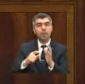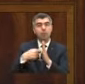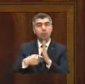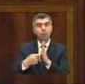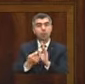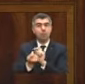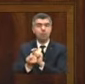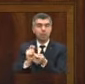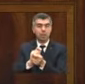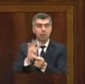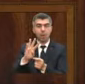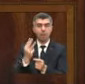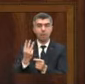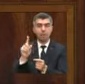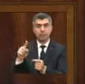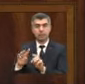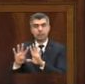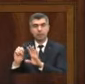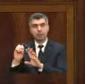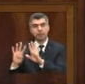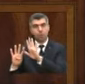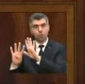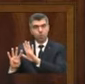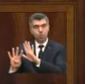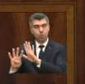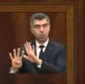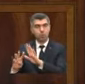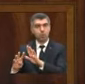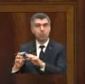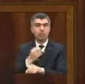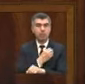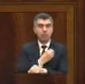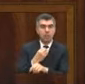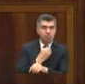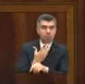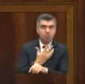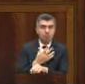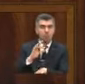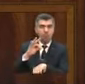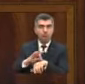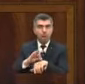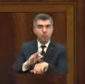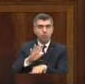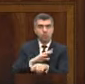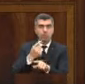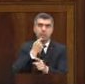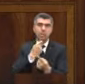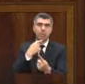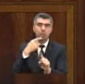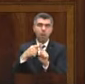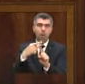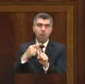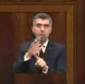رقم 34/09 المتعلق بالمنظومة الصحية وعرض العلاجات لملائمته مع متطلبات